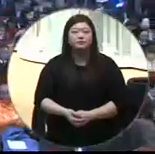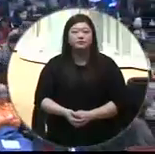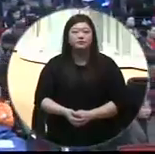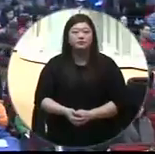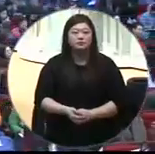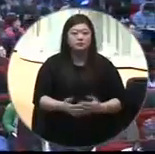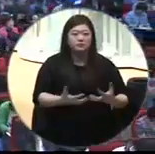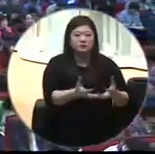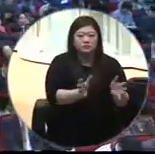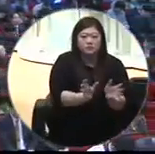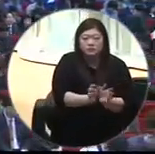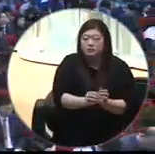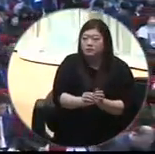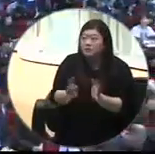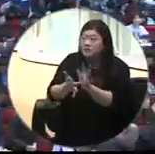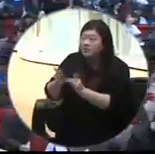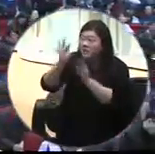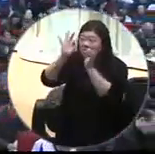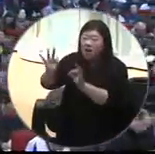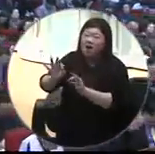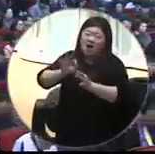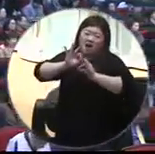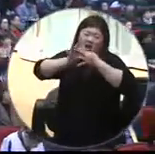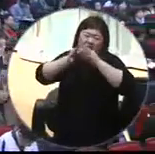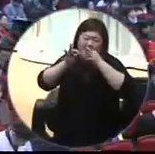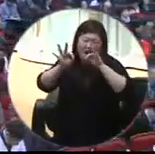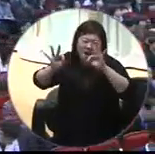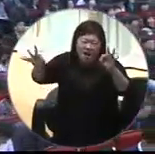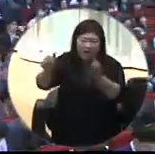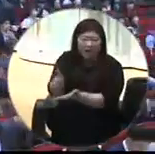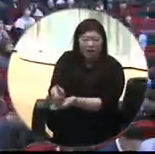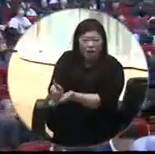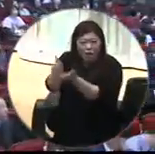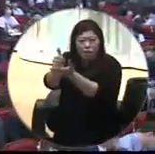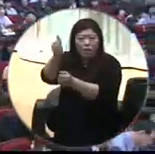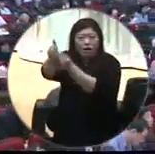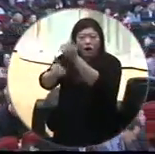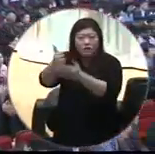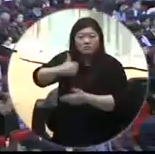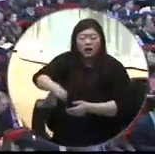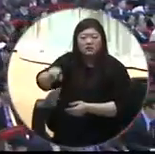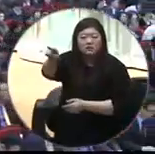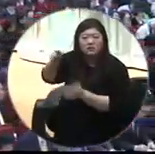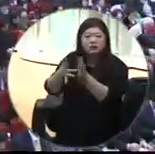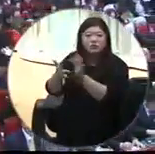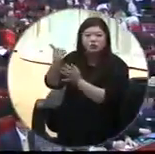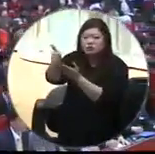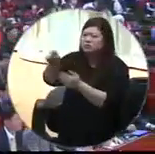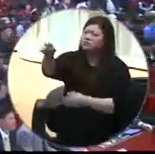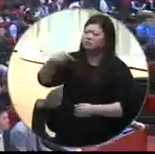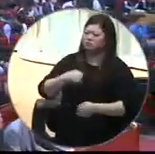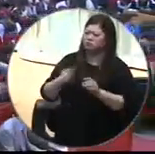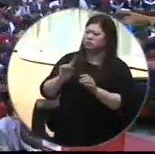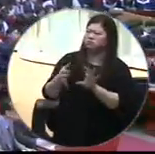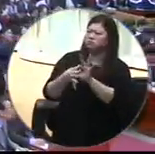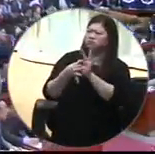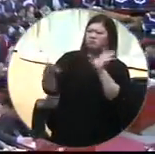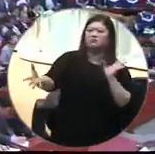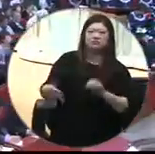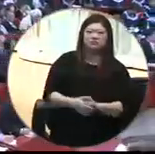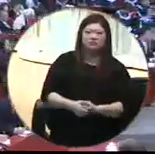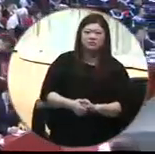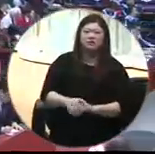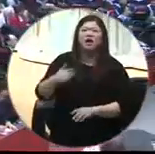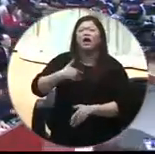그 앞에 엎드려 큰 소리를 불러 이르되 지극히 높으신 하나님 아들 예수여 당신이 나와 무슨 상관이 있나이까